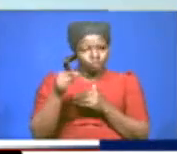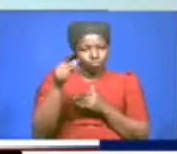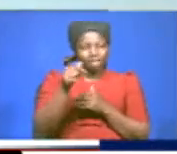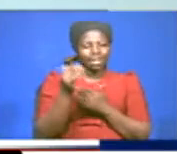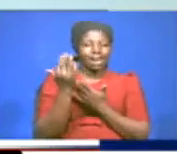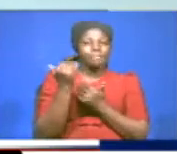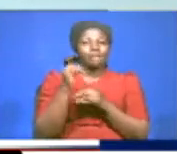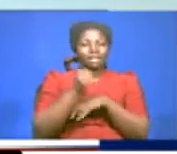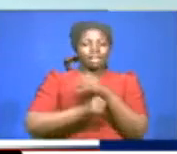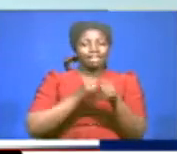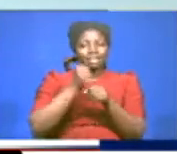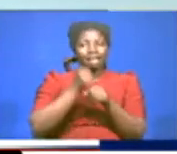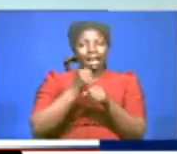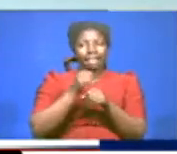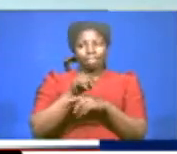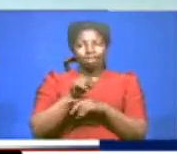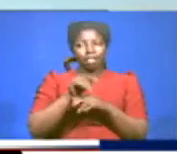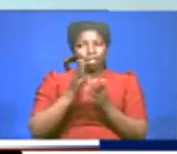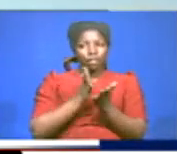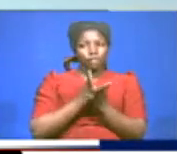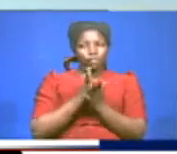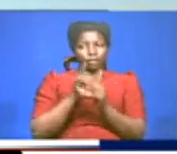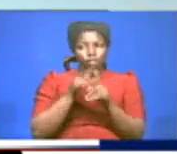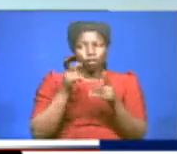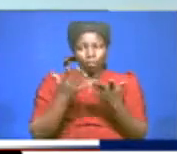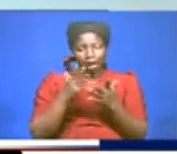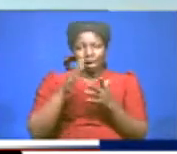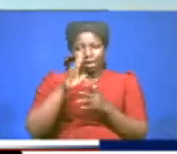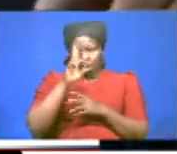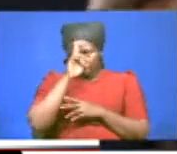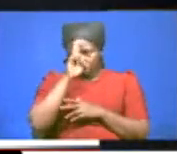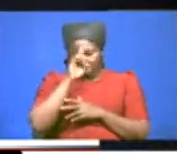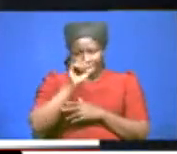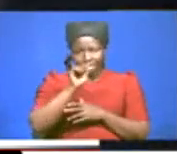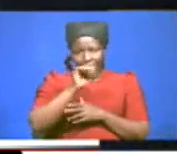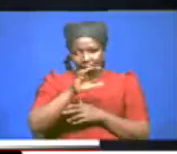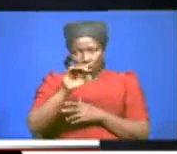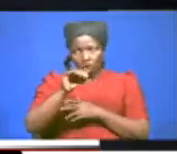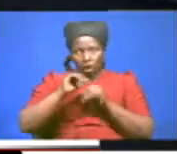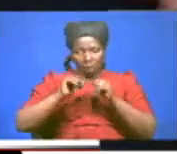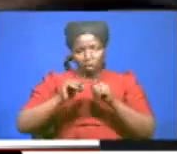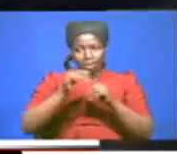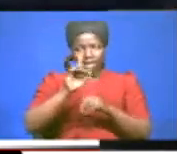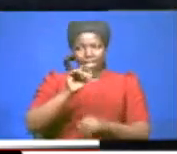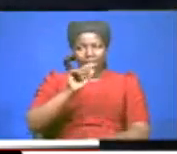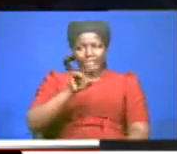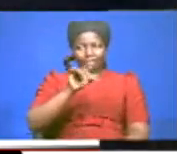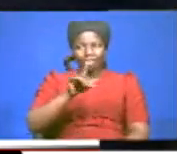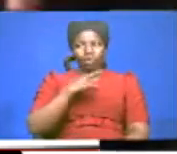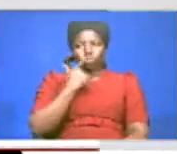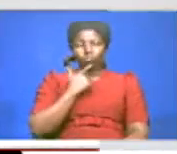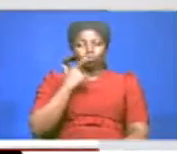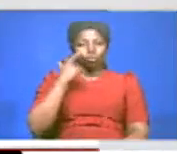ni kwa mujibu wa mwenyekiti wa chama cha ushirika cha kitaifa cha maafisa wa polisi David Mategwa, ambaye anaamini kuwa vishawishi vilivyotolewa